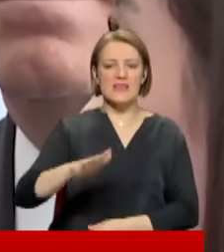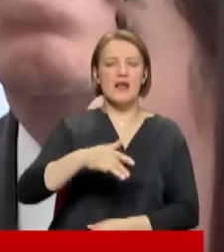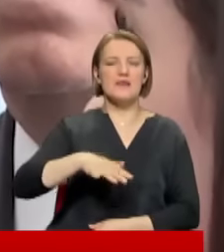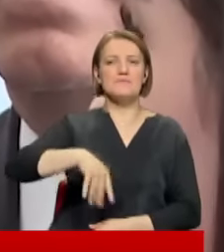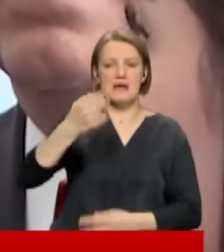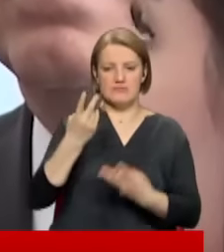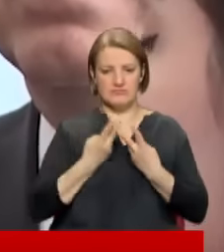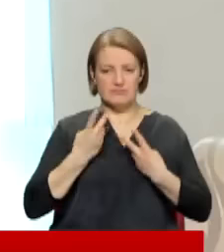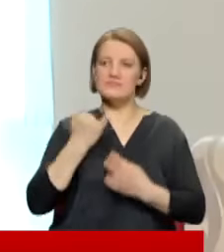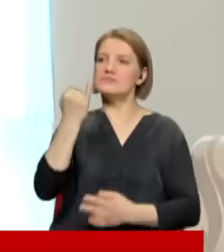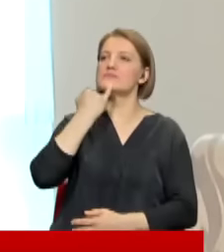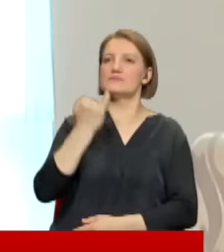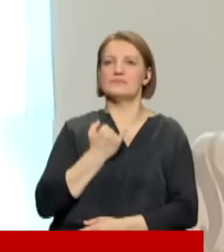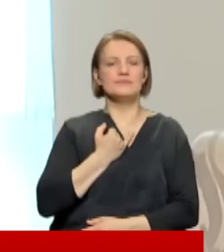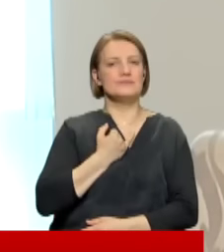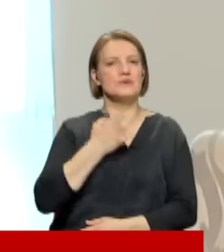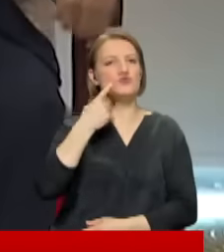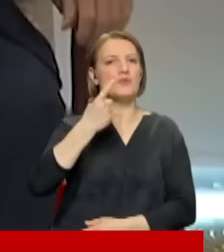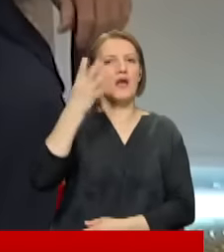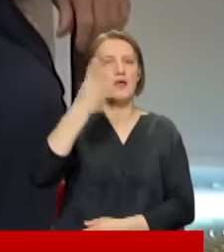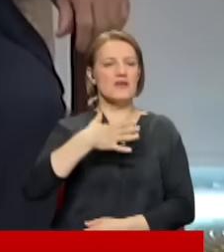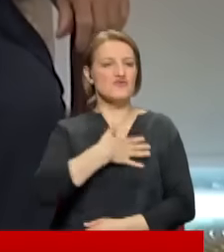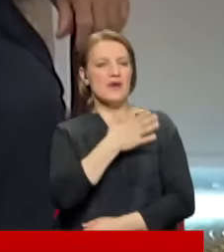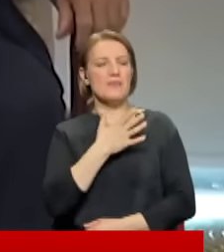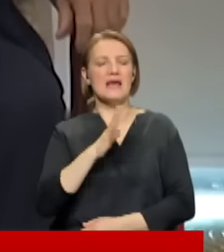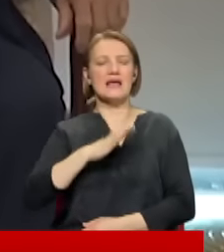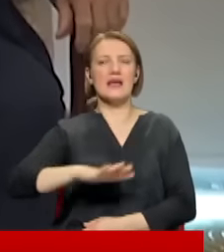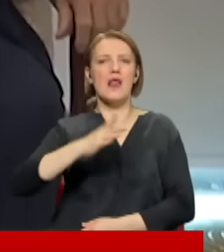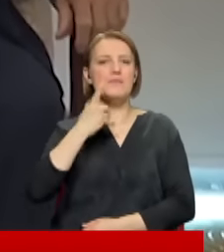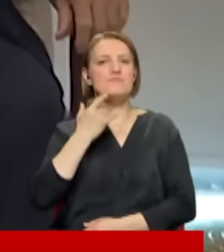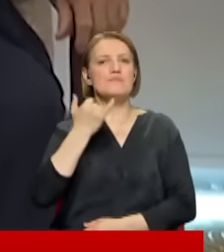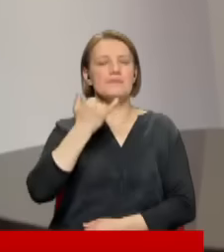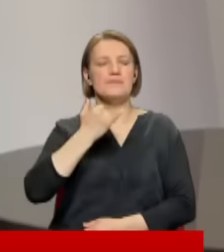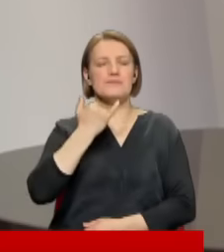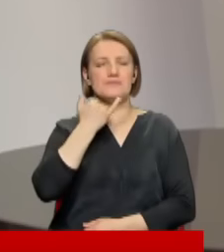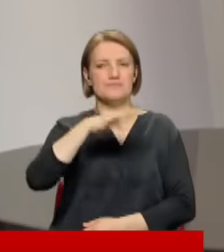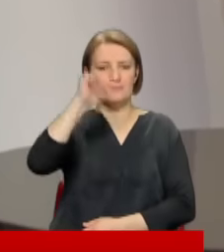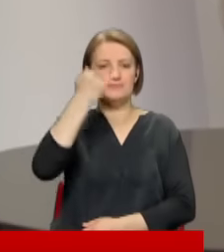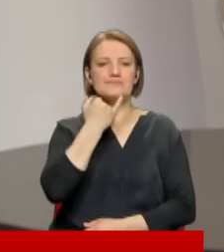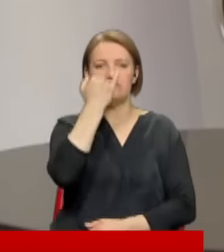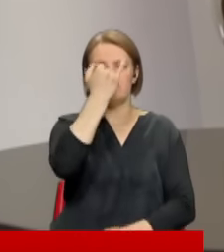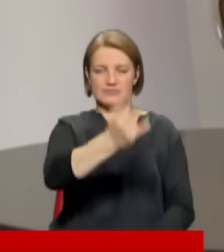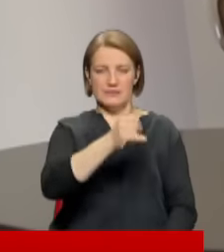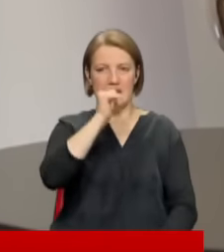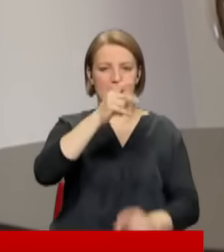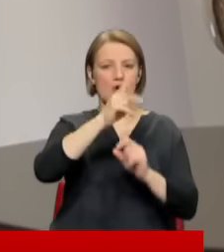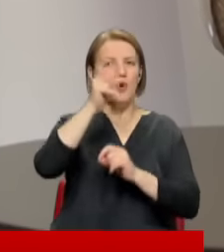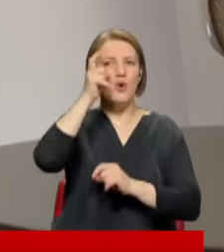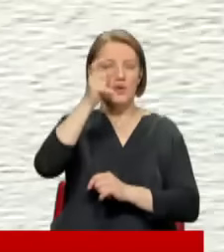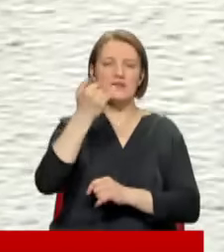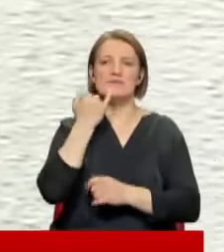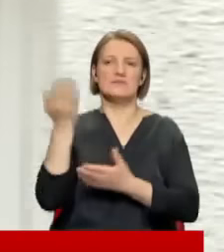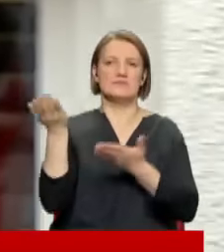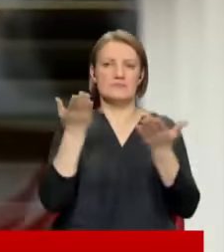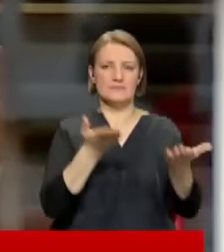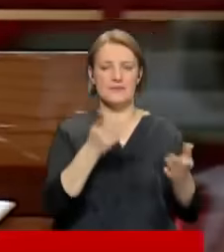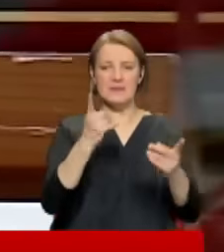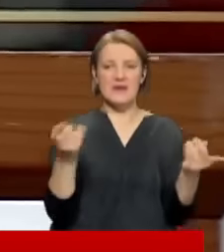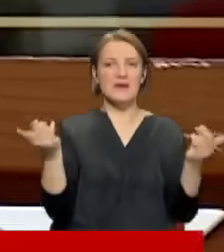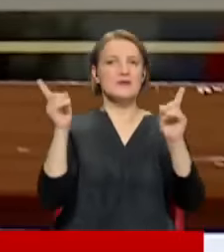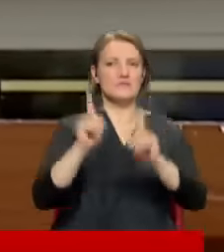merkezimizde ağırlayacağız. Erdoğan CHP Genel Merkezi'ne iadeyi ziyarete gidecek. Yarın Özgür Özel Erdoğan'ı ağırlayacak. Bir